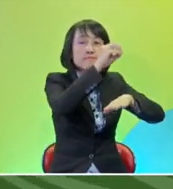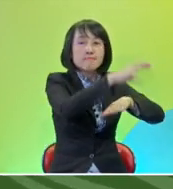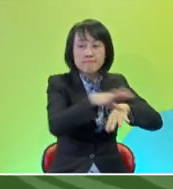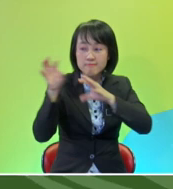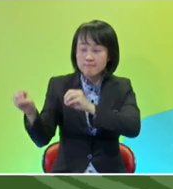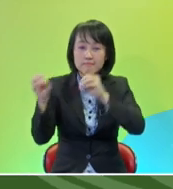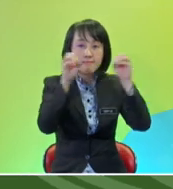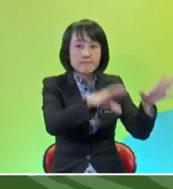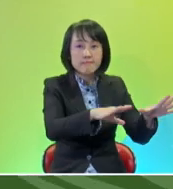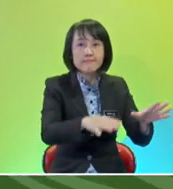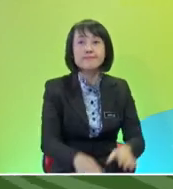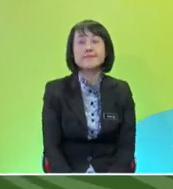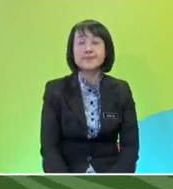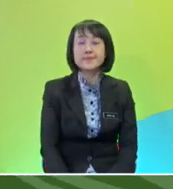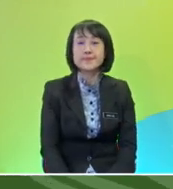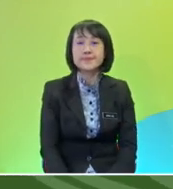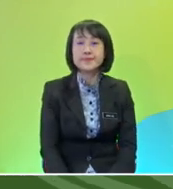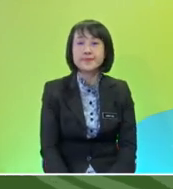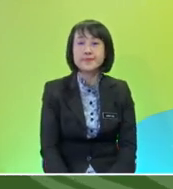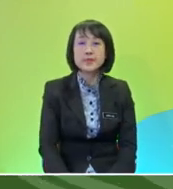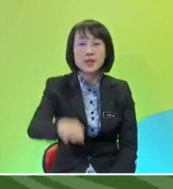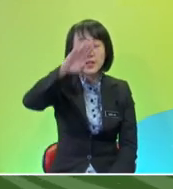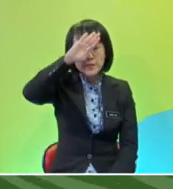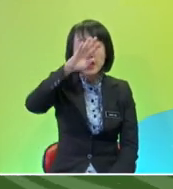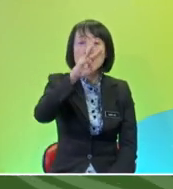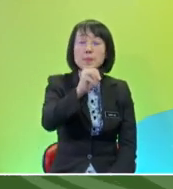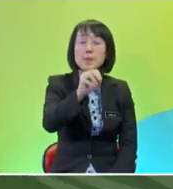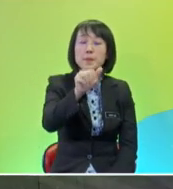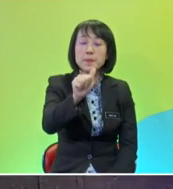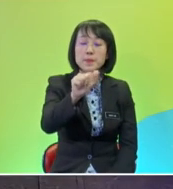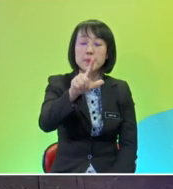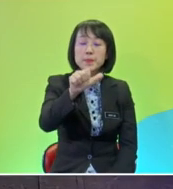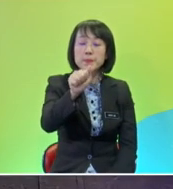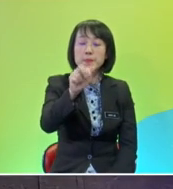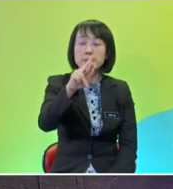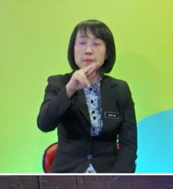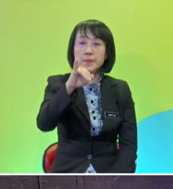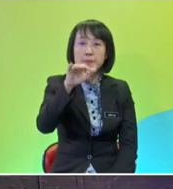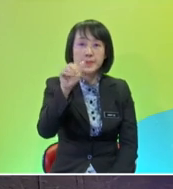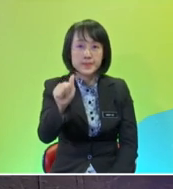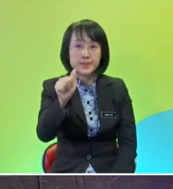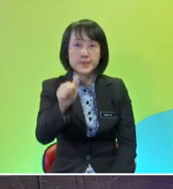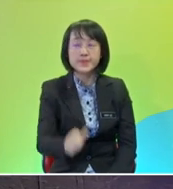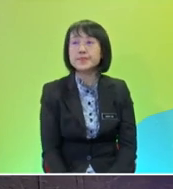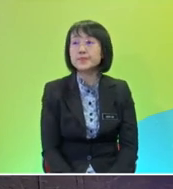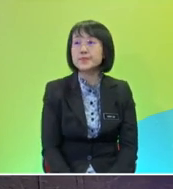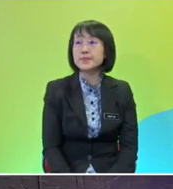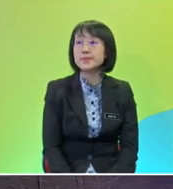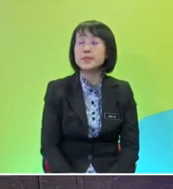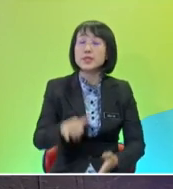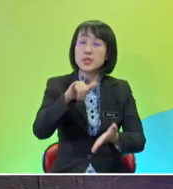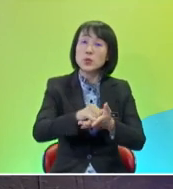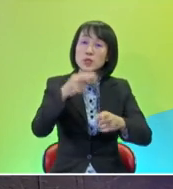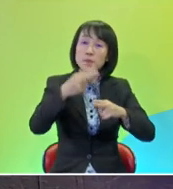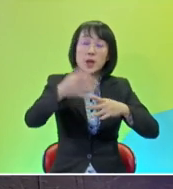yang sihat dengan demam malaria. Demam malaria. Okey, cikgu. Itu namanya penyakit bawaan